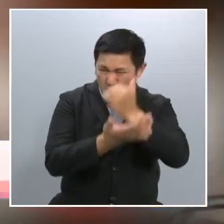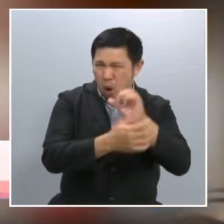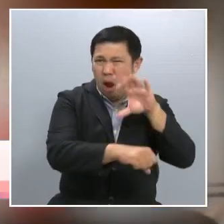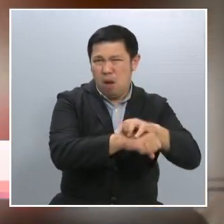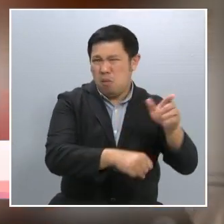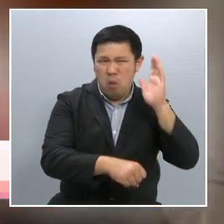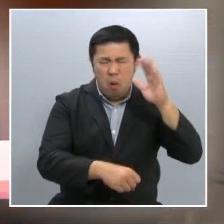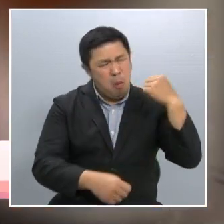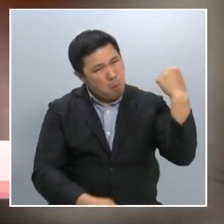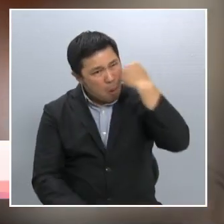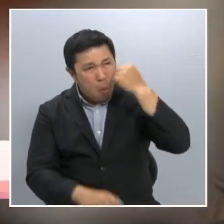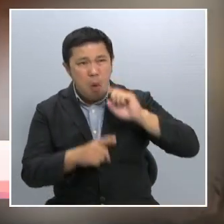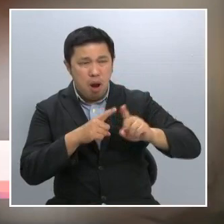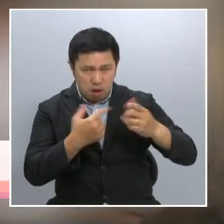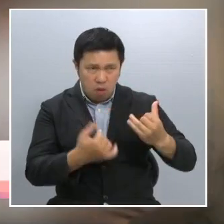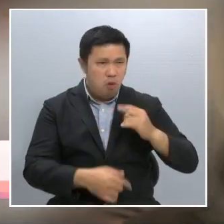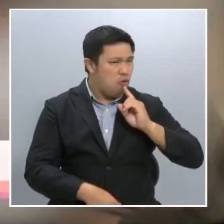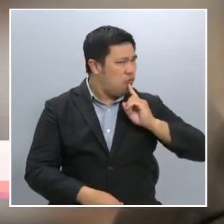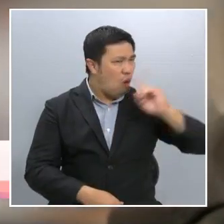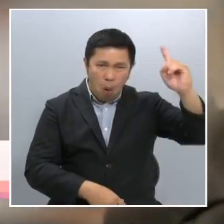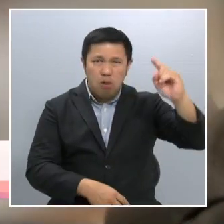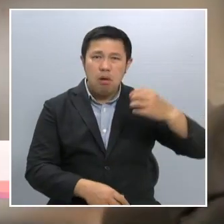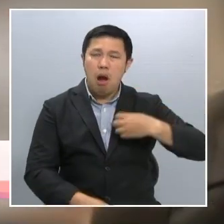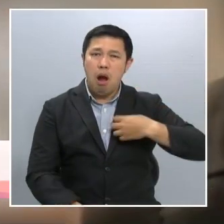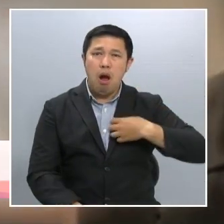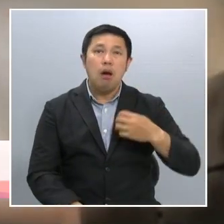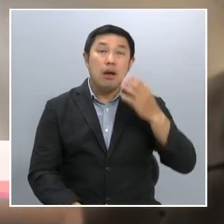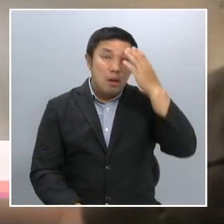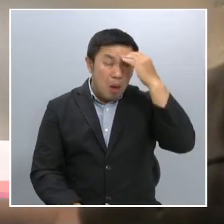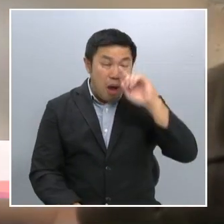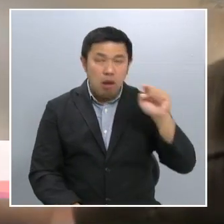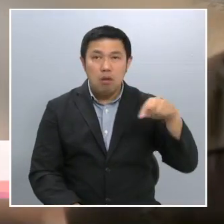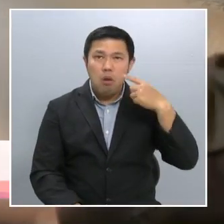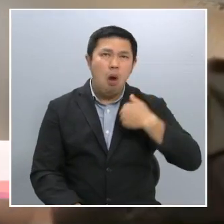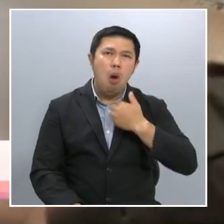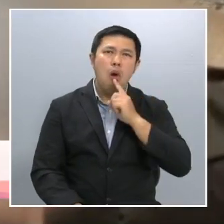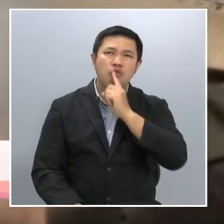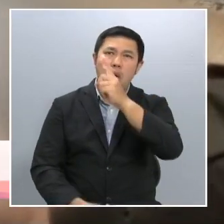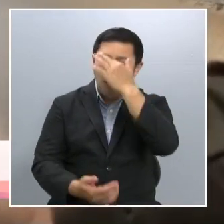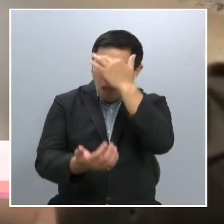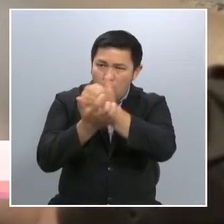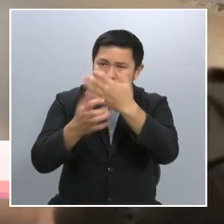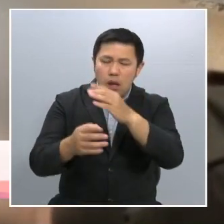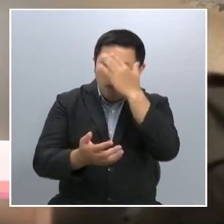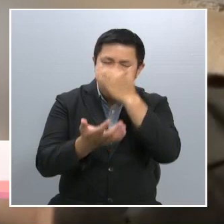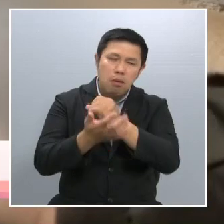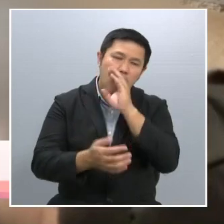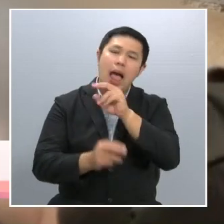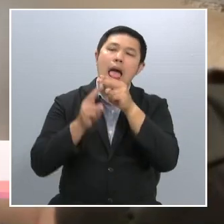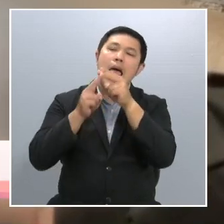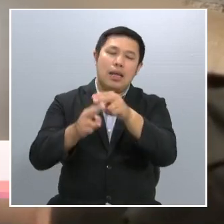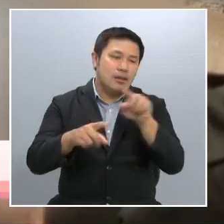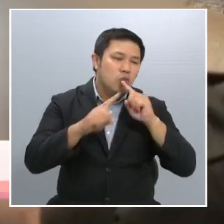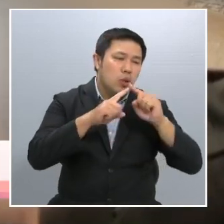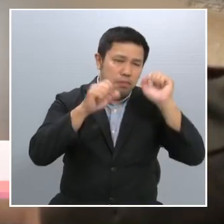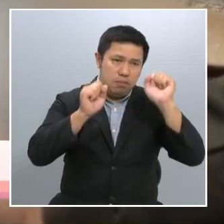าทำร้ายร่างกายแล้วดำเนินคดีให้ถึงที่สุดด้วยก่อนหน้านี้เธอเองไปแจ้งความแล้วแต่ว่าตำรวจบอกว่าให้ไกล่เกลี่ยกัน